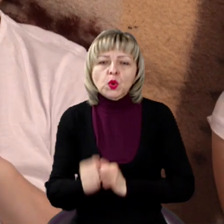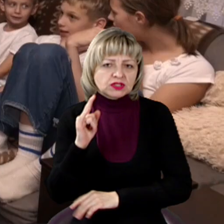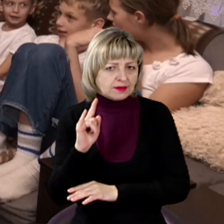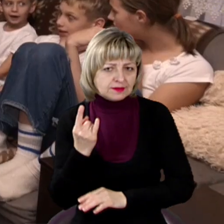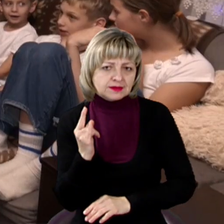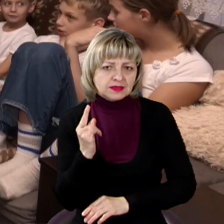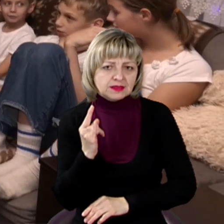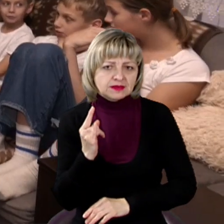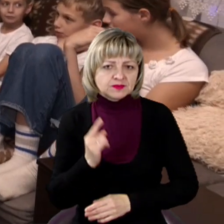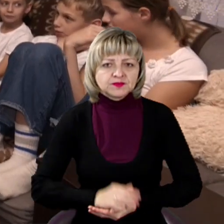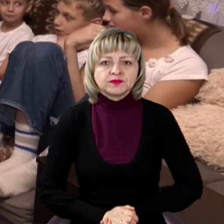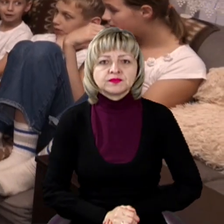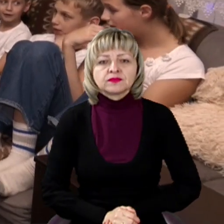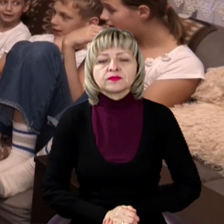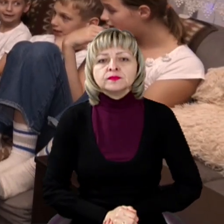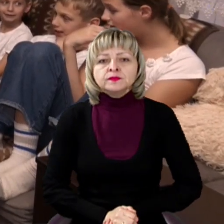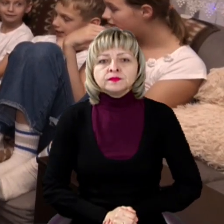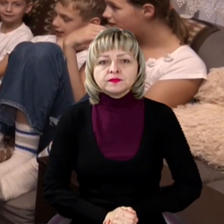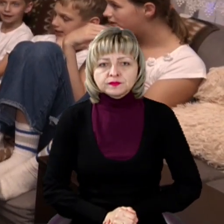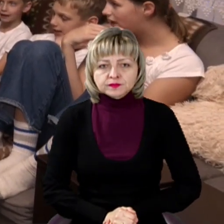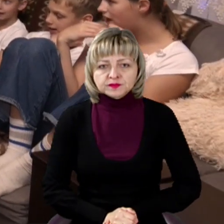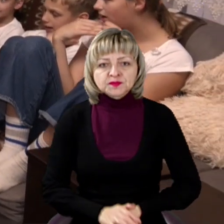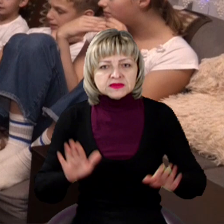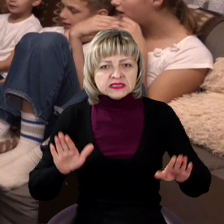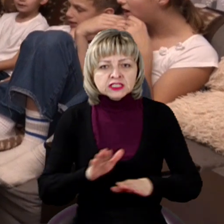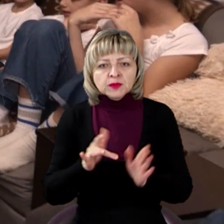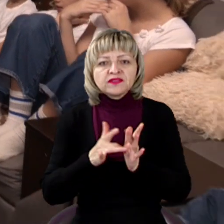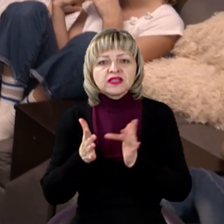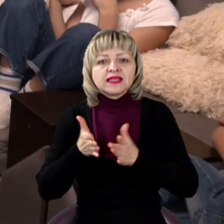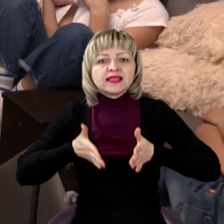дитина. Хай Ісус, мале дитя,